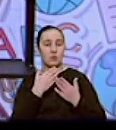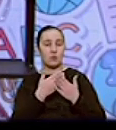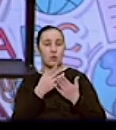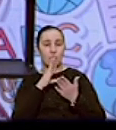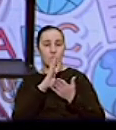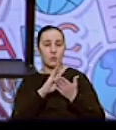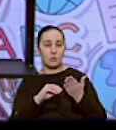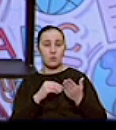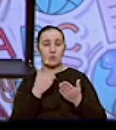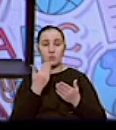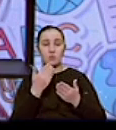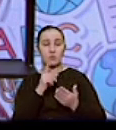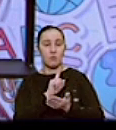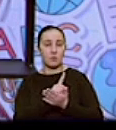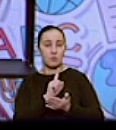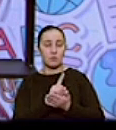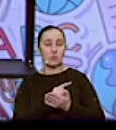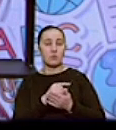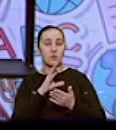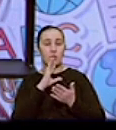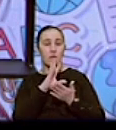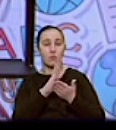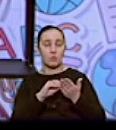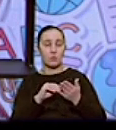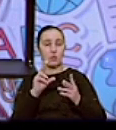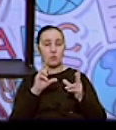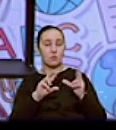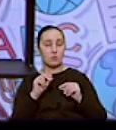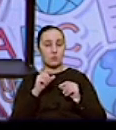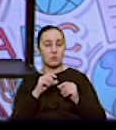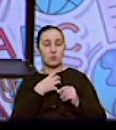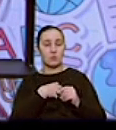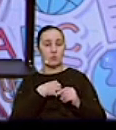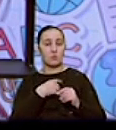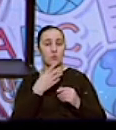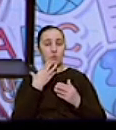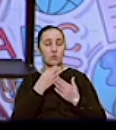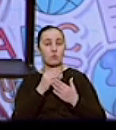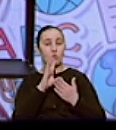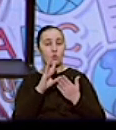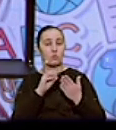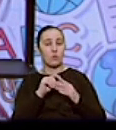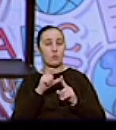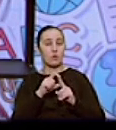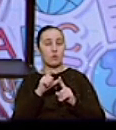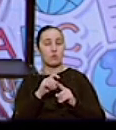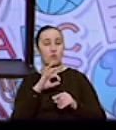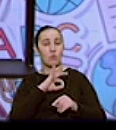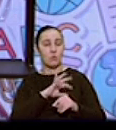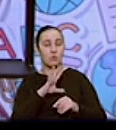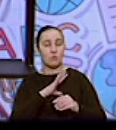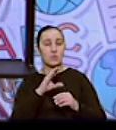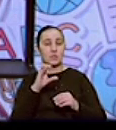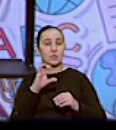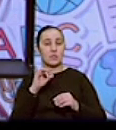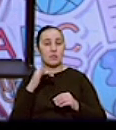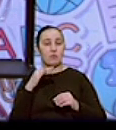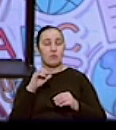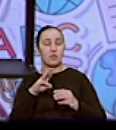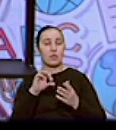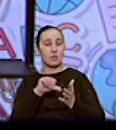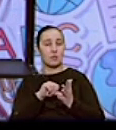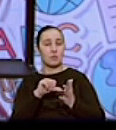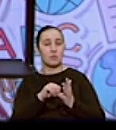namuna. Sizning vazifangiz namuna asosida o'zingiz ko'chma ma'noda qo'llangan sifatlarni